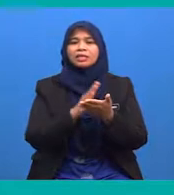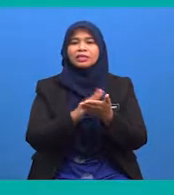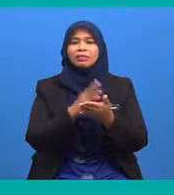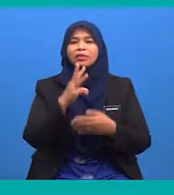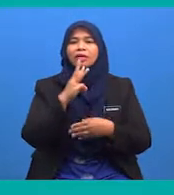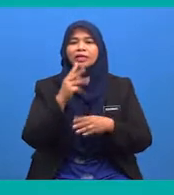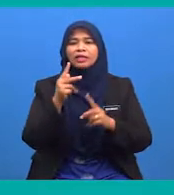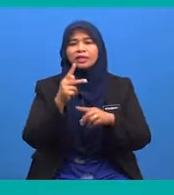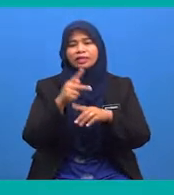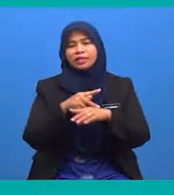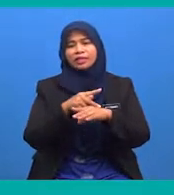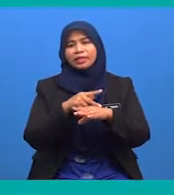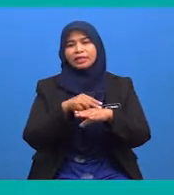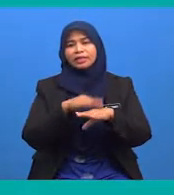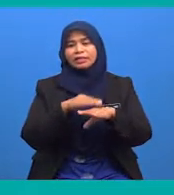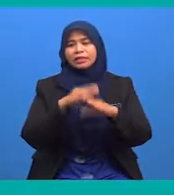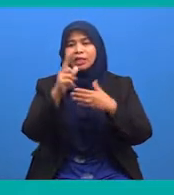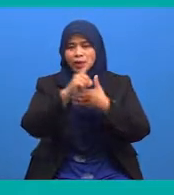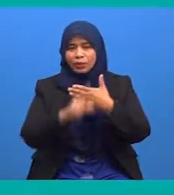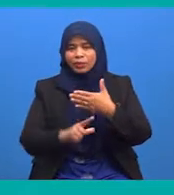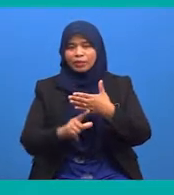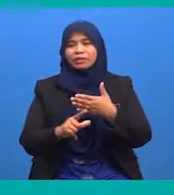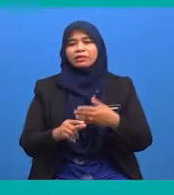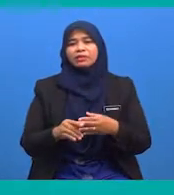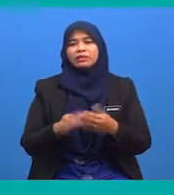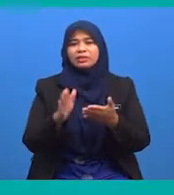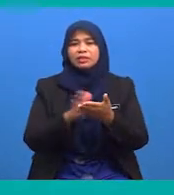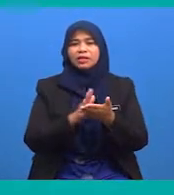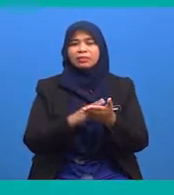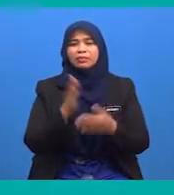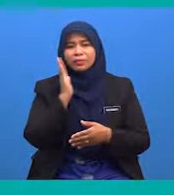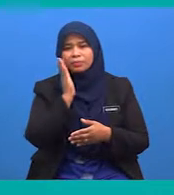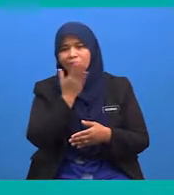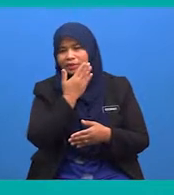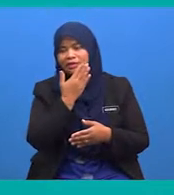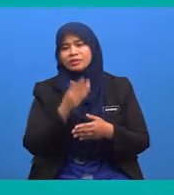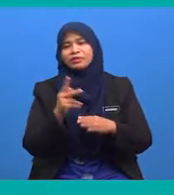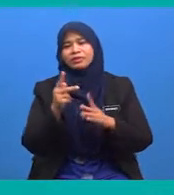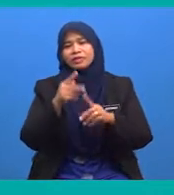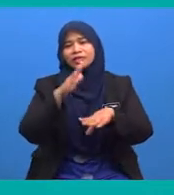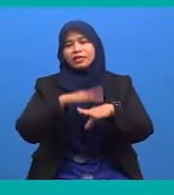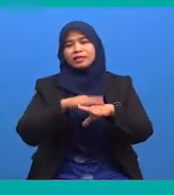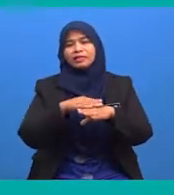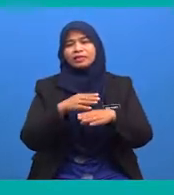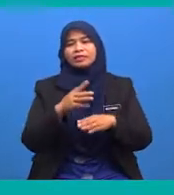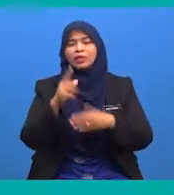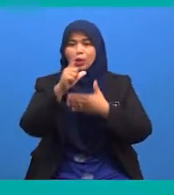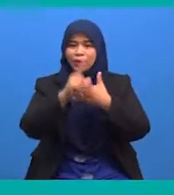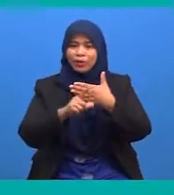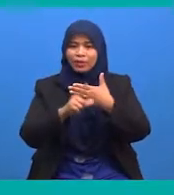ke atas luka. C adalah menyapu bedak sejuk ke atas muka, manakala